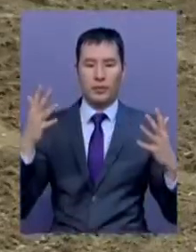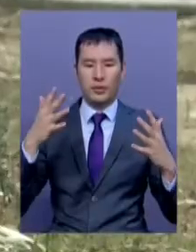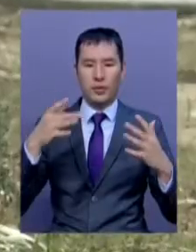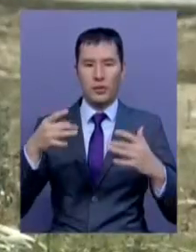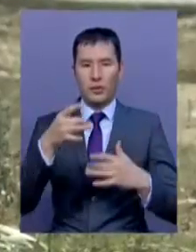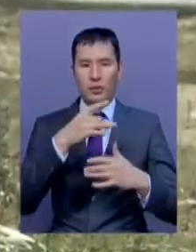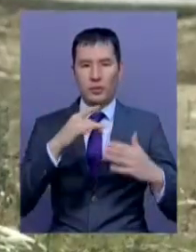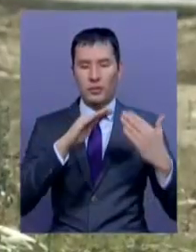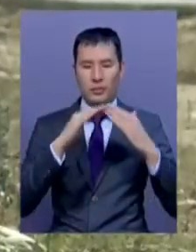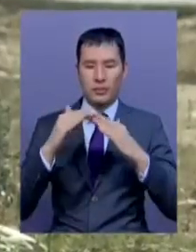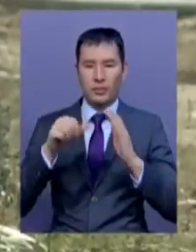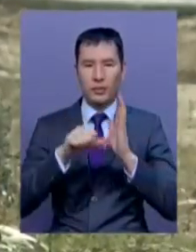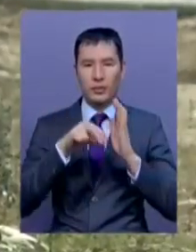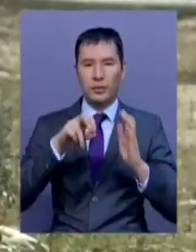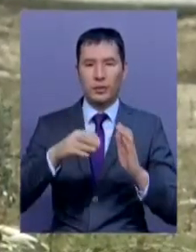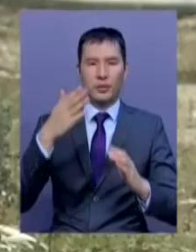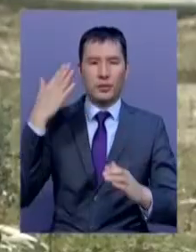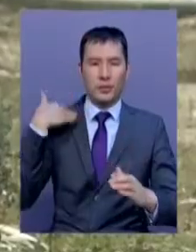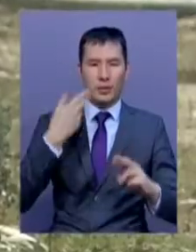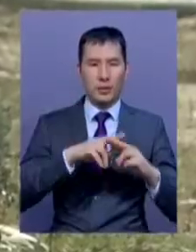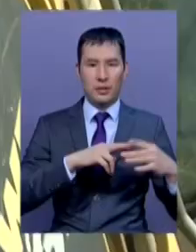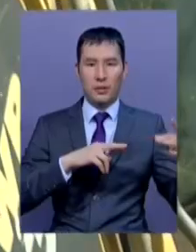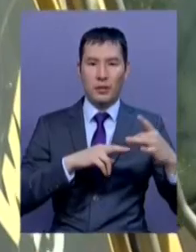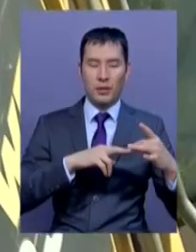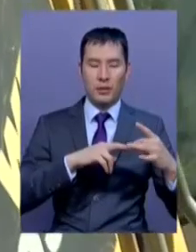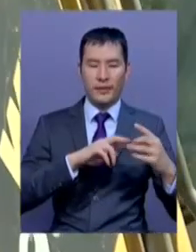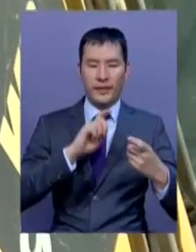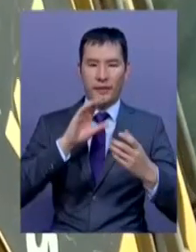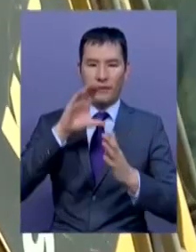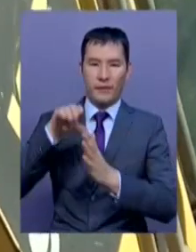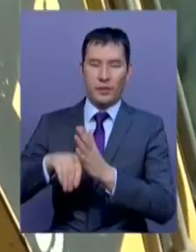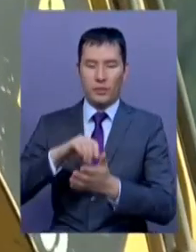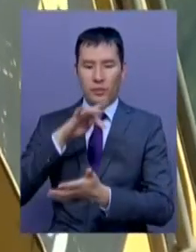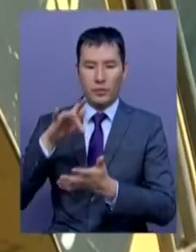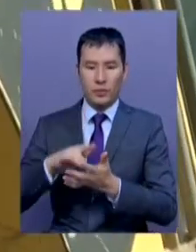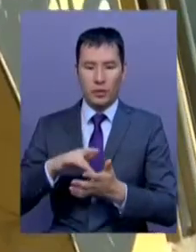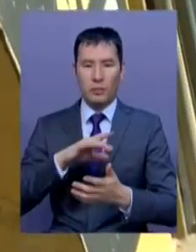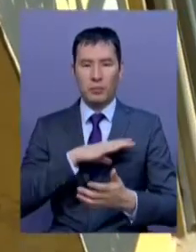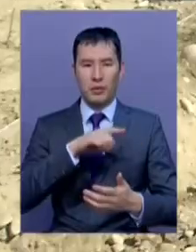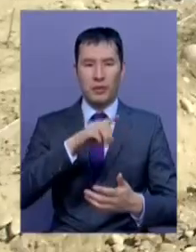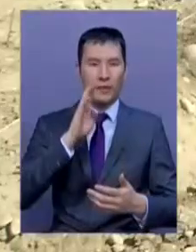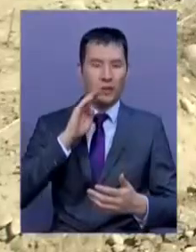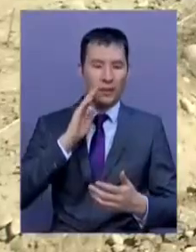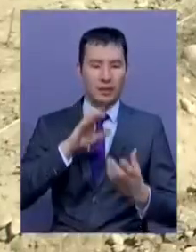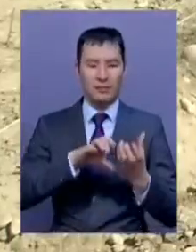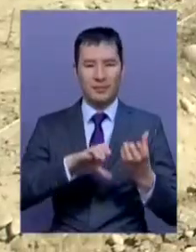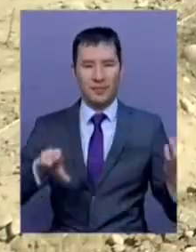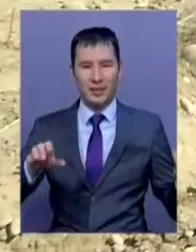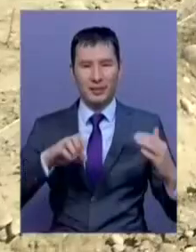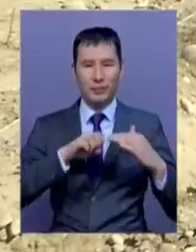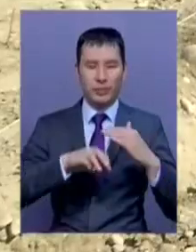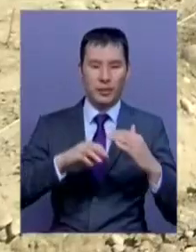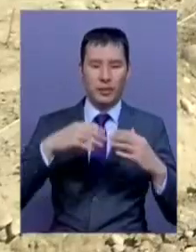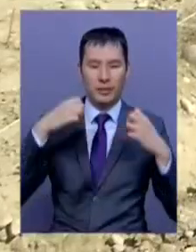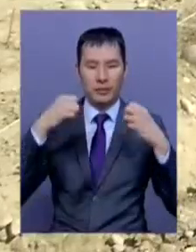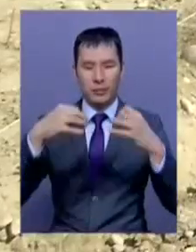ықшамауданы. 6 жыл бұрын қалаға қосылған ықшамауданда осы уақытқа дейін ортақ су мен кәріз жүйесі мүлдем болмаған. Сондай-ақ көшелерінде жарық жоқ